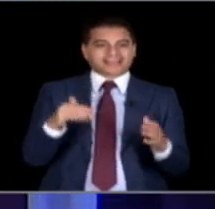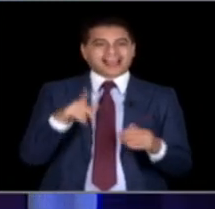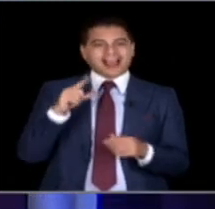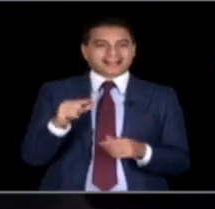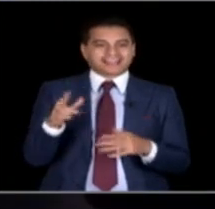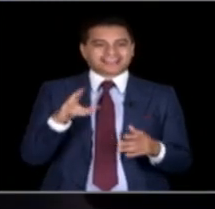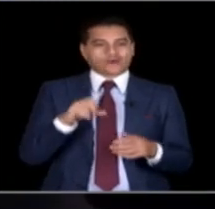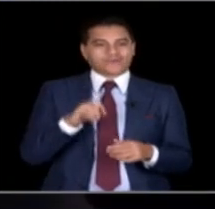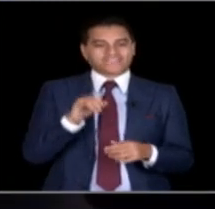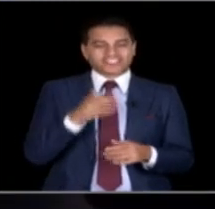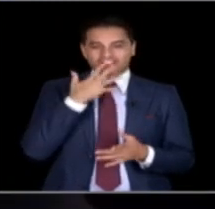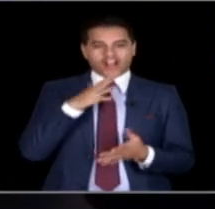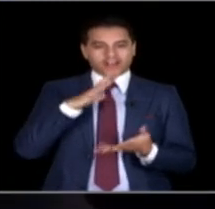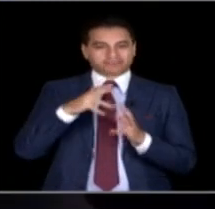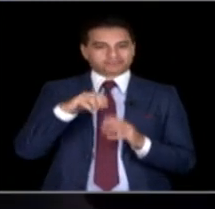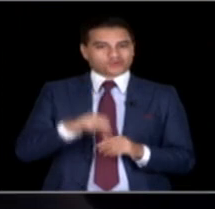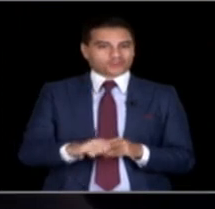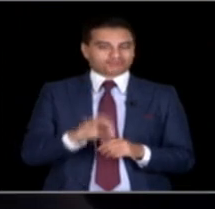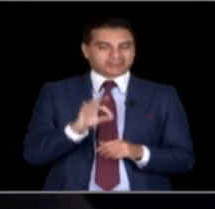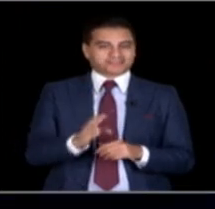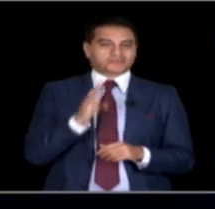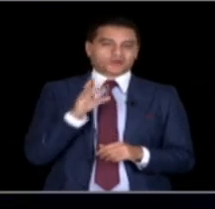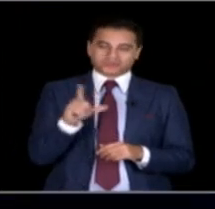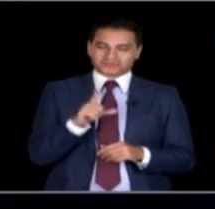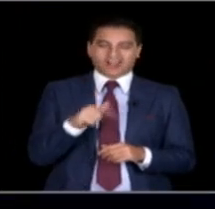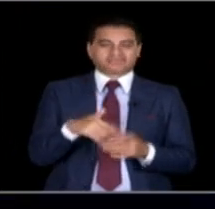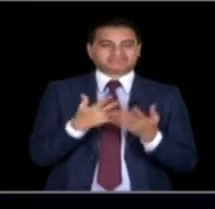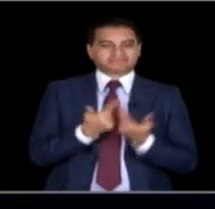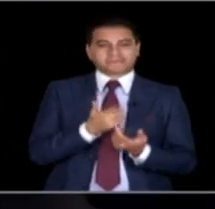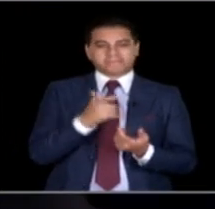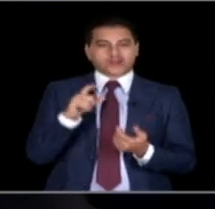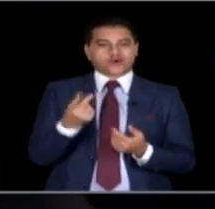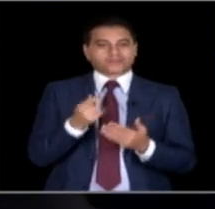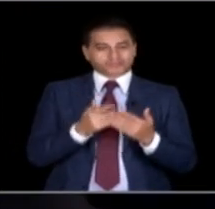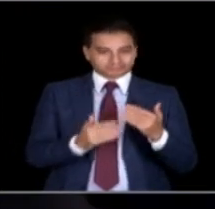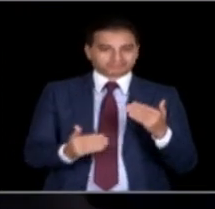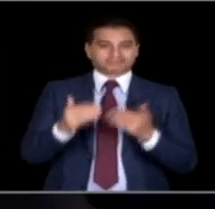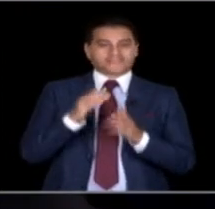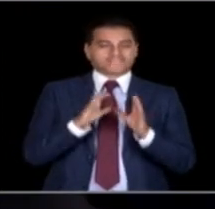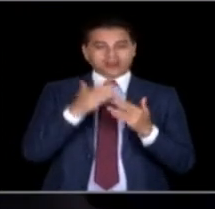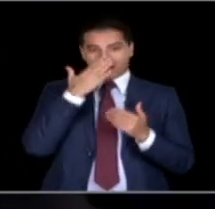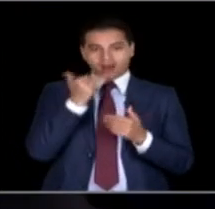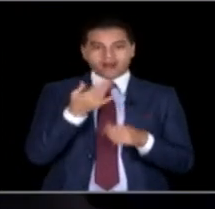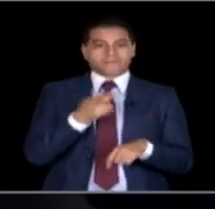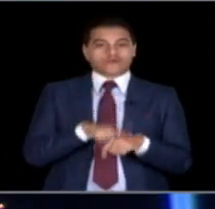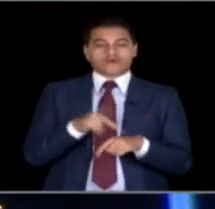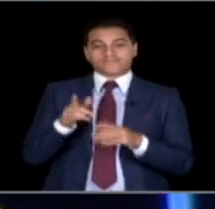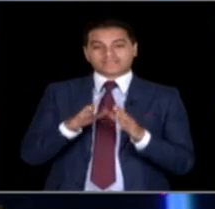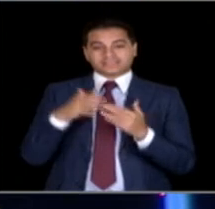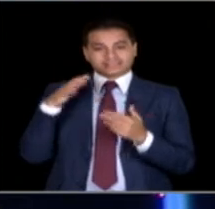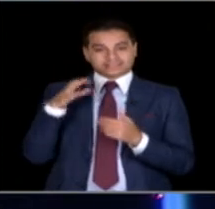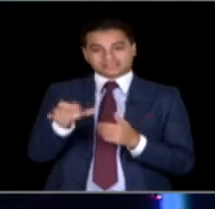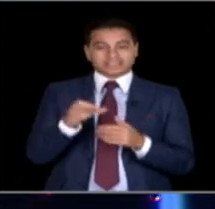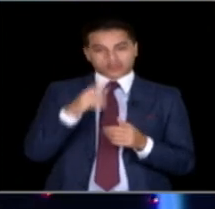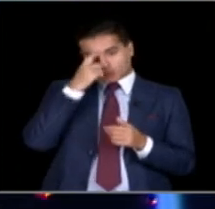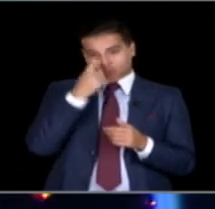وحشة في حقكم جدا. على اسمه. النتيجة اتغيرت 115 العراب